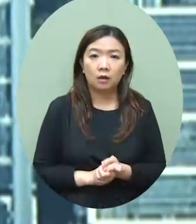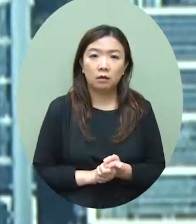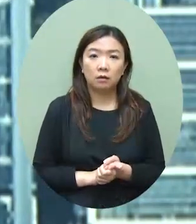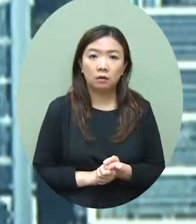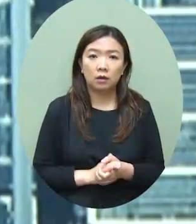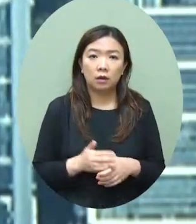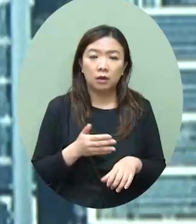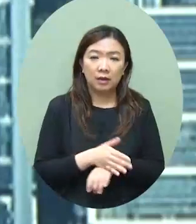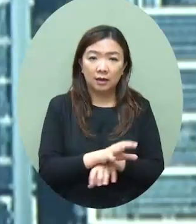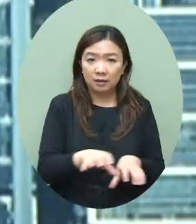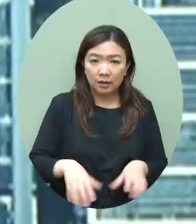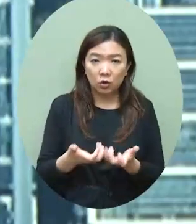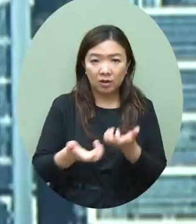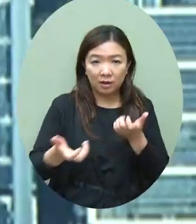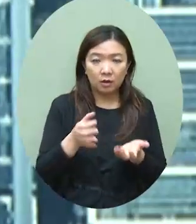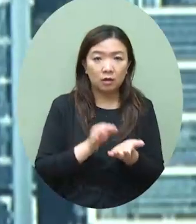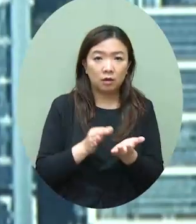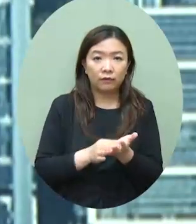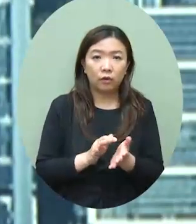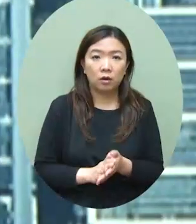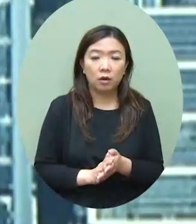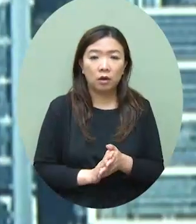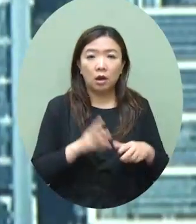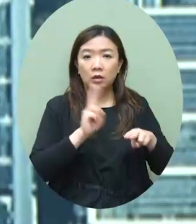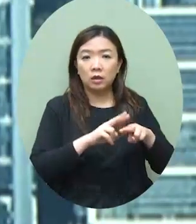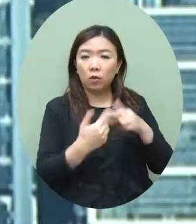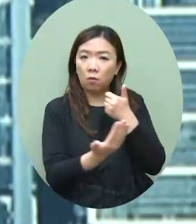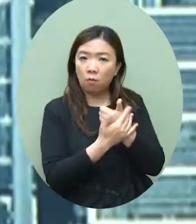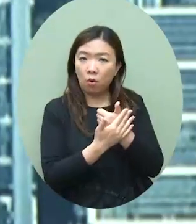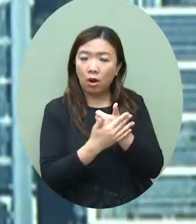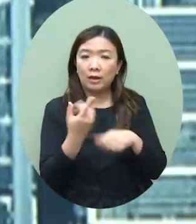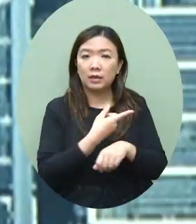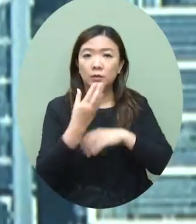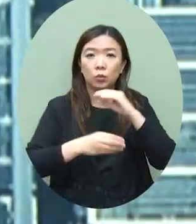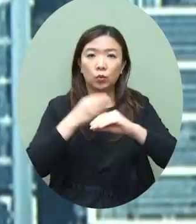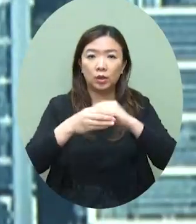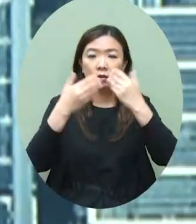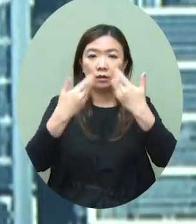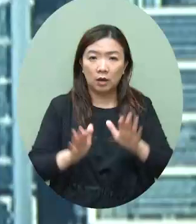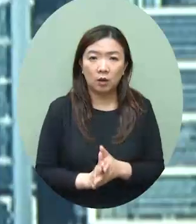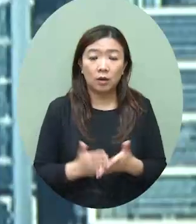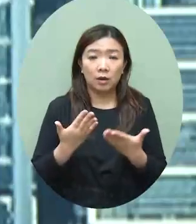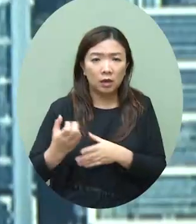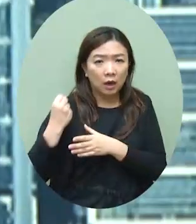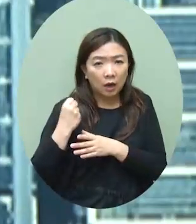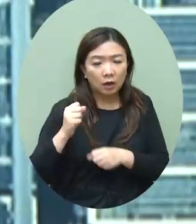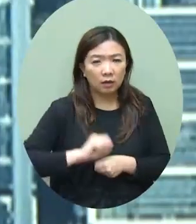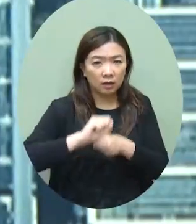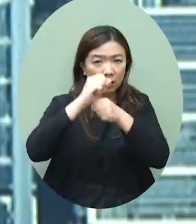區嘅隔離設施咧，經過中央援建之後咧，事實上係個能力係增加咗好